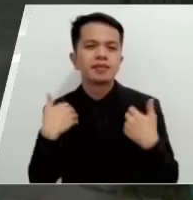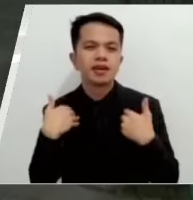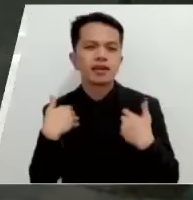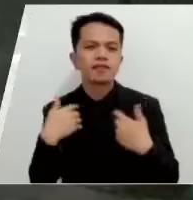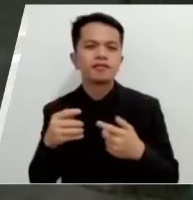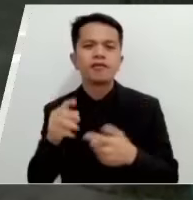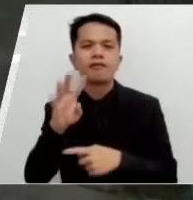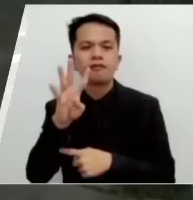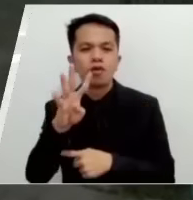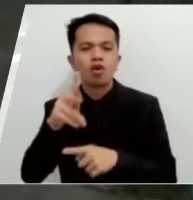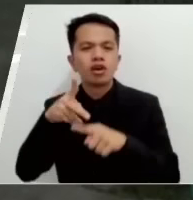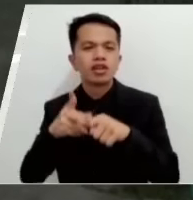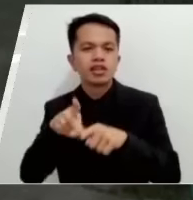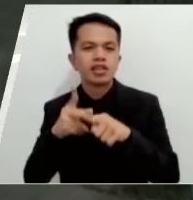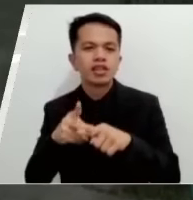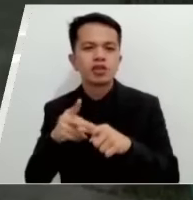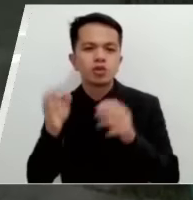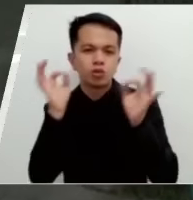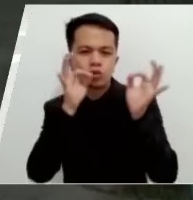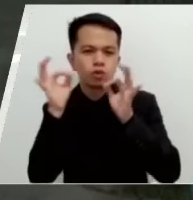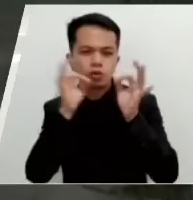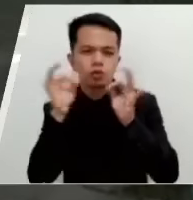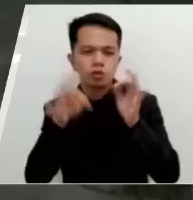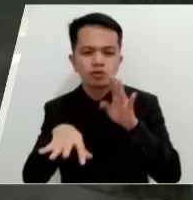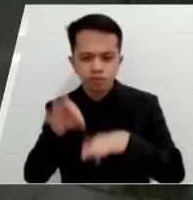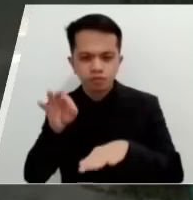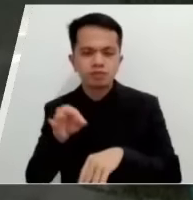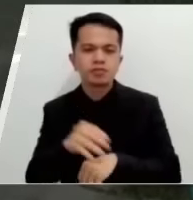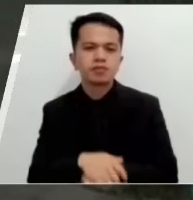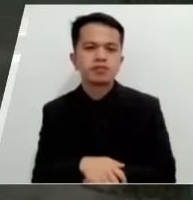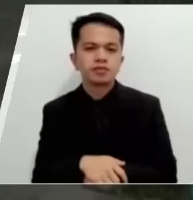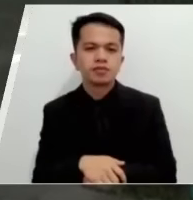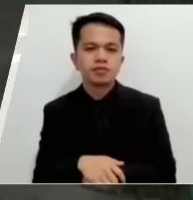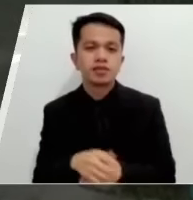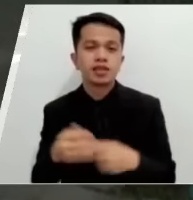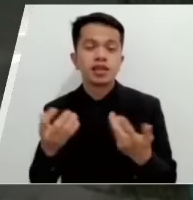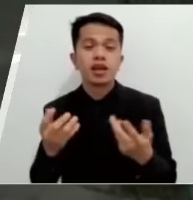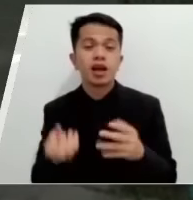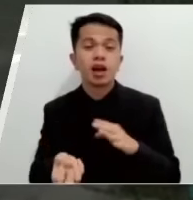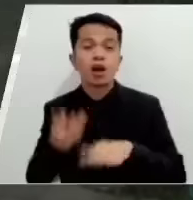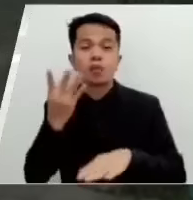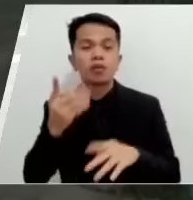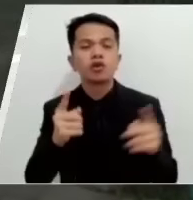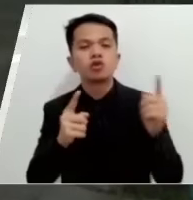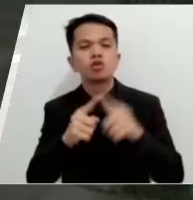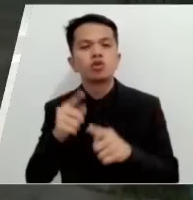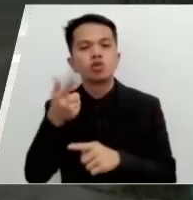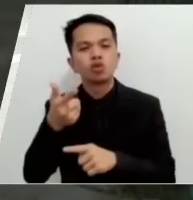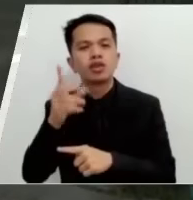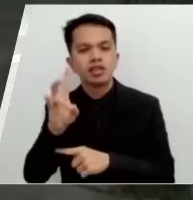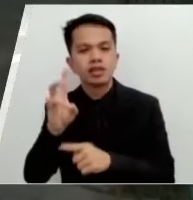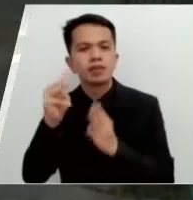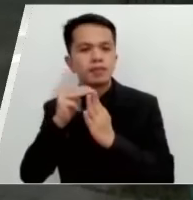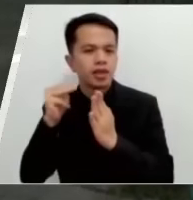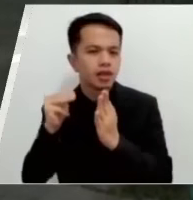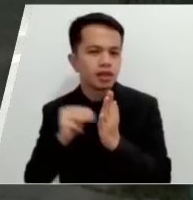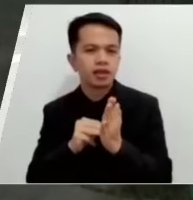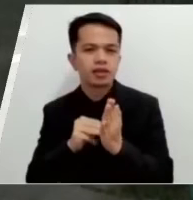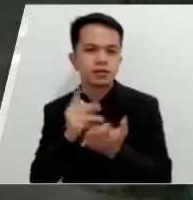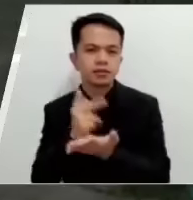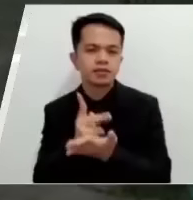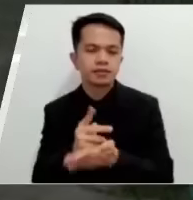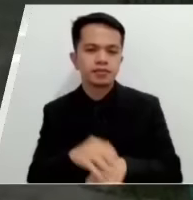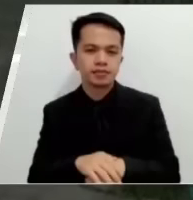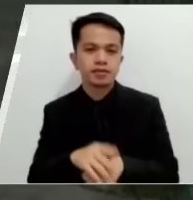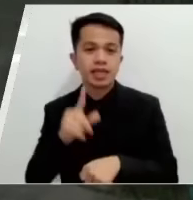4 na kilo naman ang hinihinalang shabu ang nasabat doon na may street value na abot sa 27 million pesos. At live mula rito sa